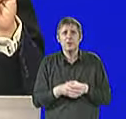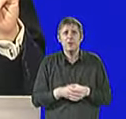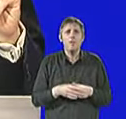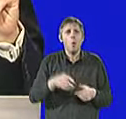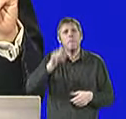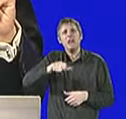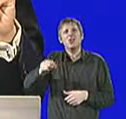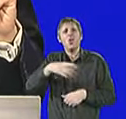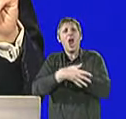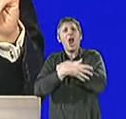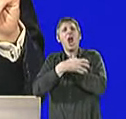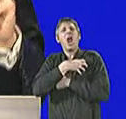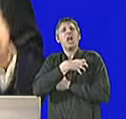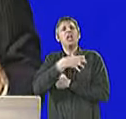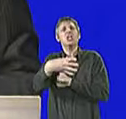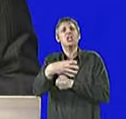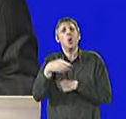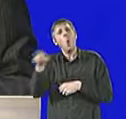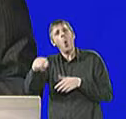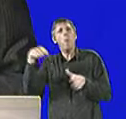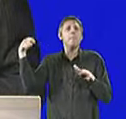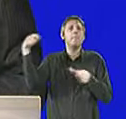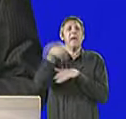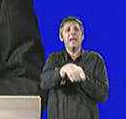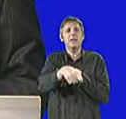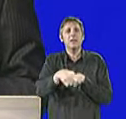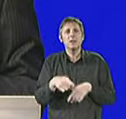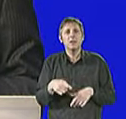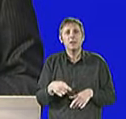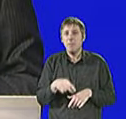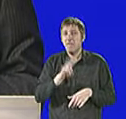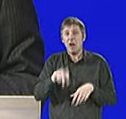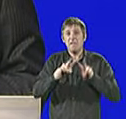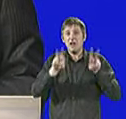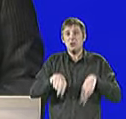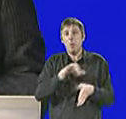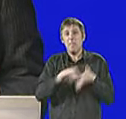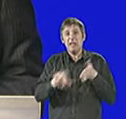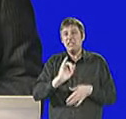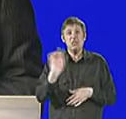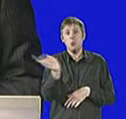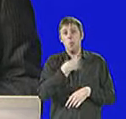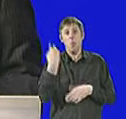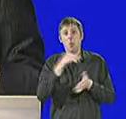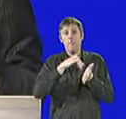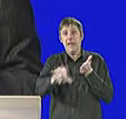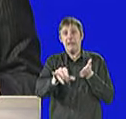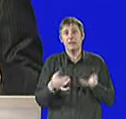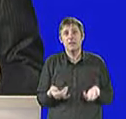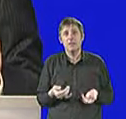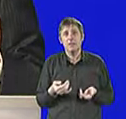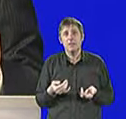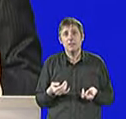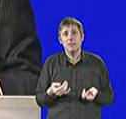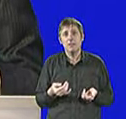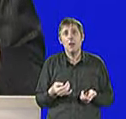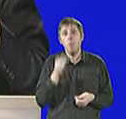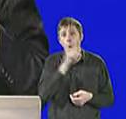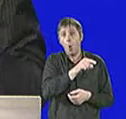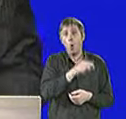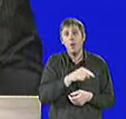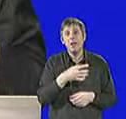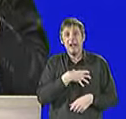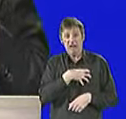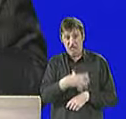riches. Mais moi, je vous le dis, c'est tout le monde qui payera la facture. Parce que pour eux est riche toute personne qui